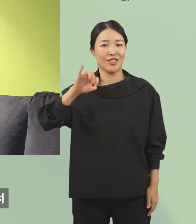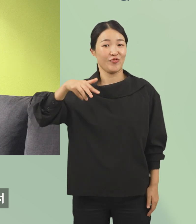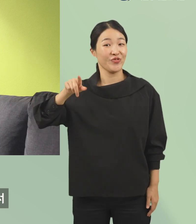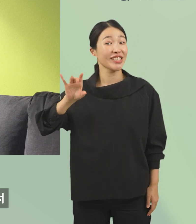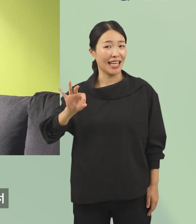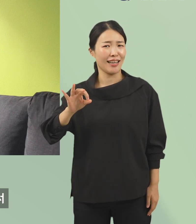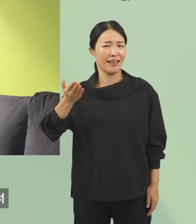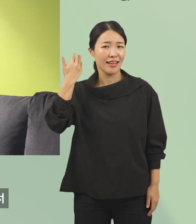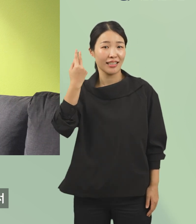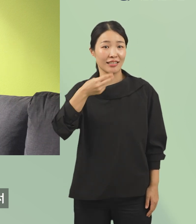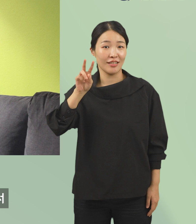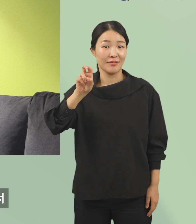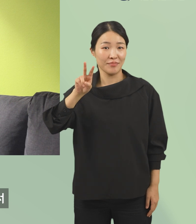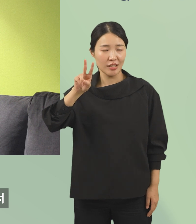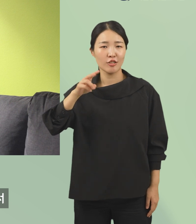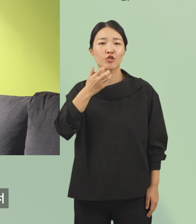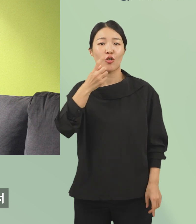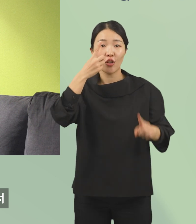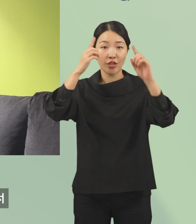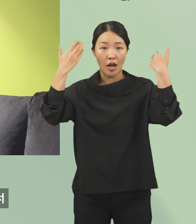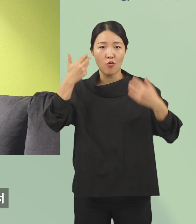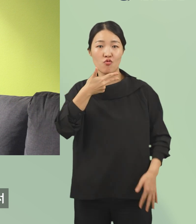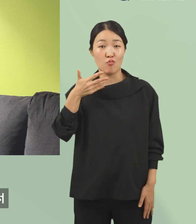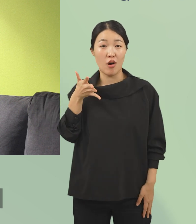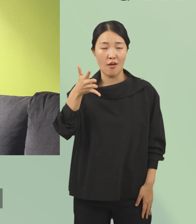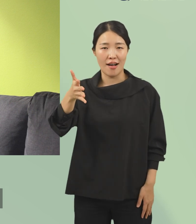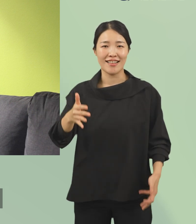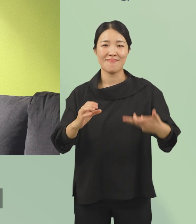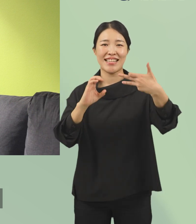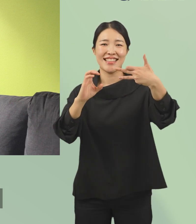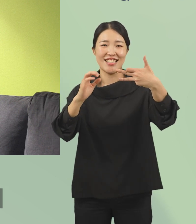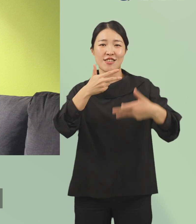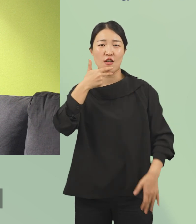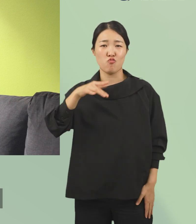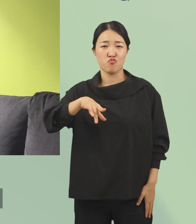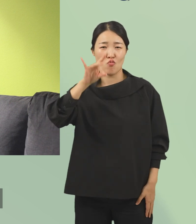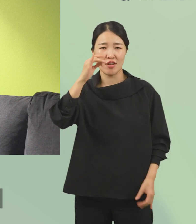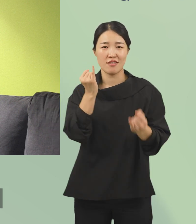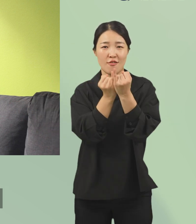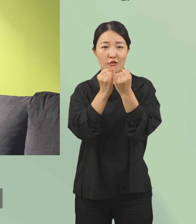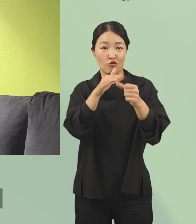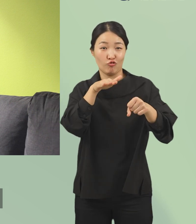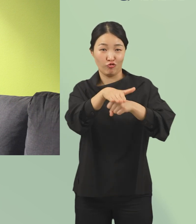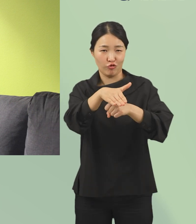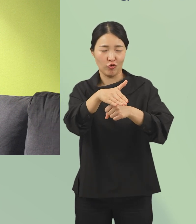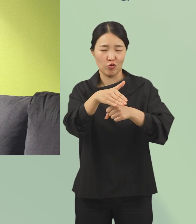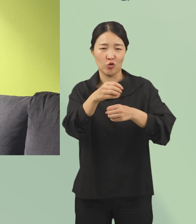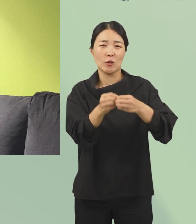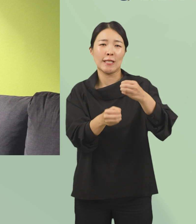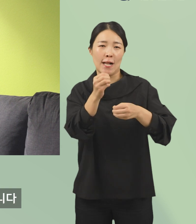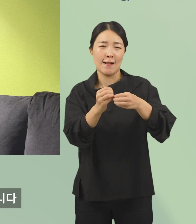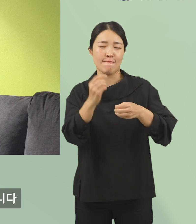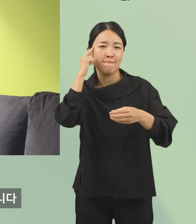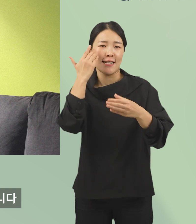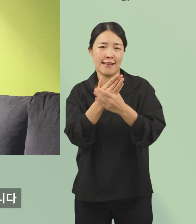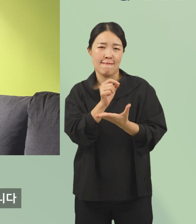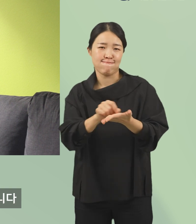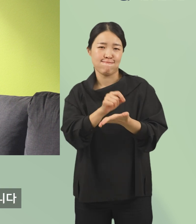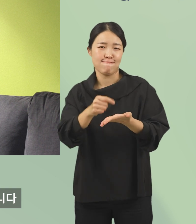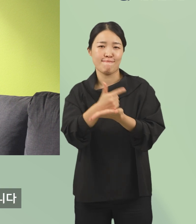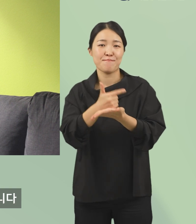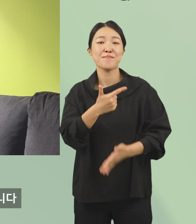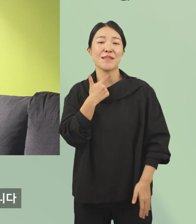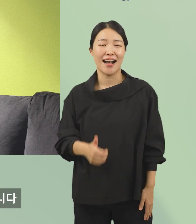제가 2022년 중반에 서울대학교 영문과에서 18세기 영국의 초기 여성주의와 소설로 이제 박사 논문을 썼고요.